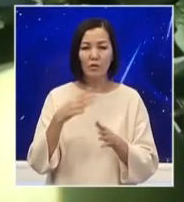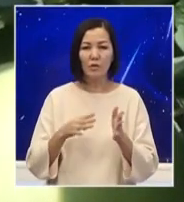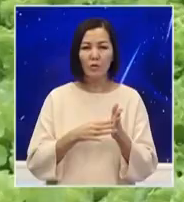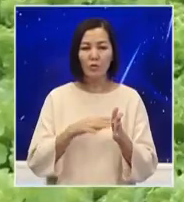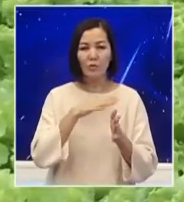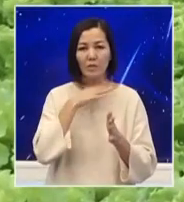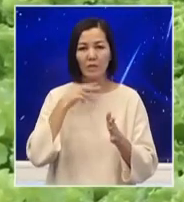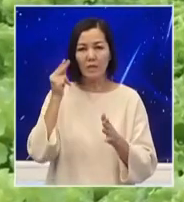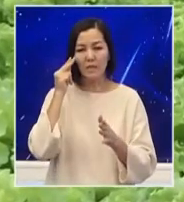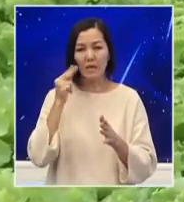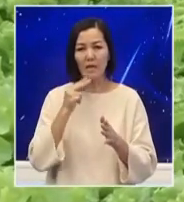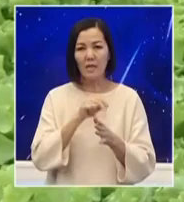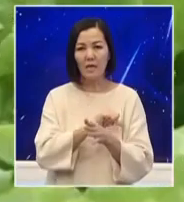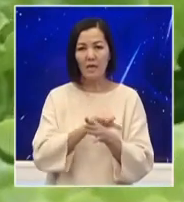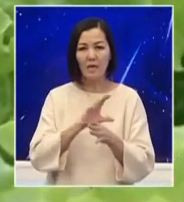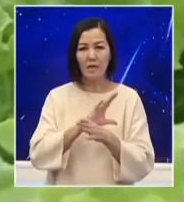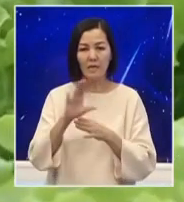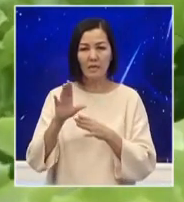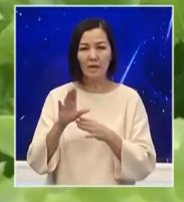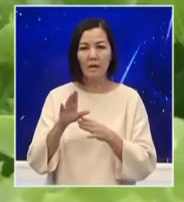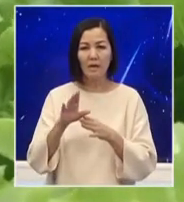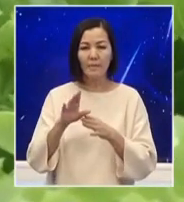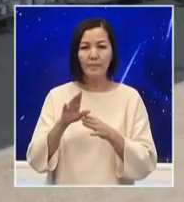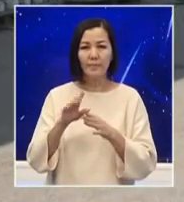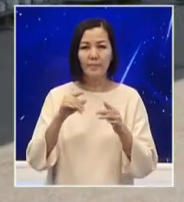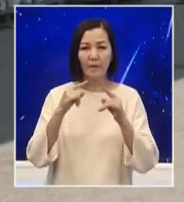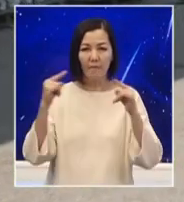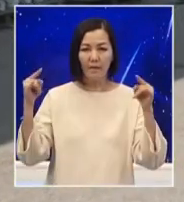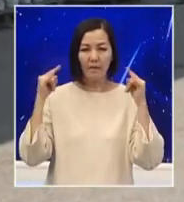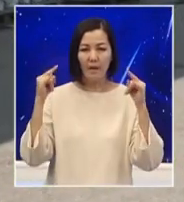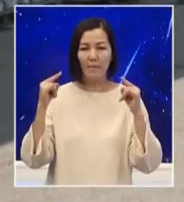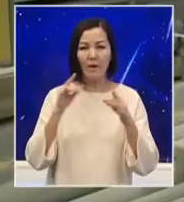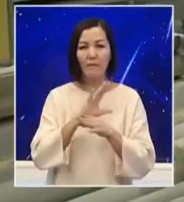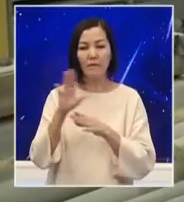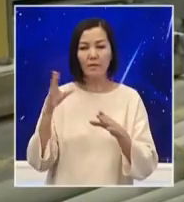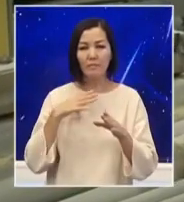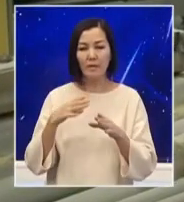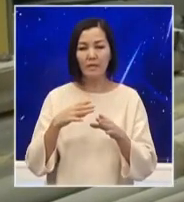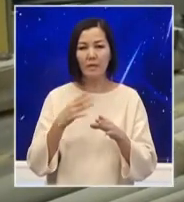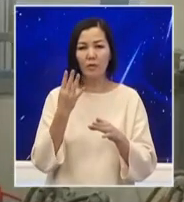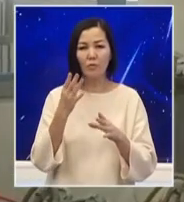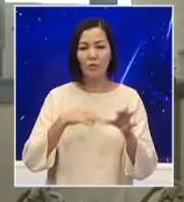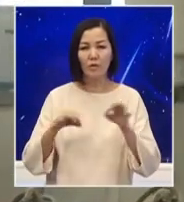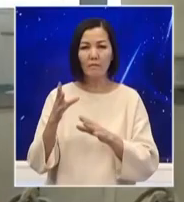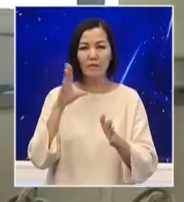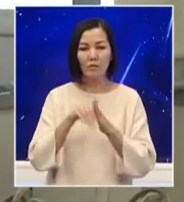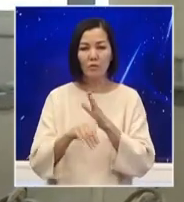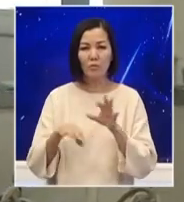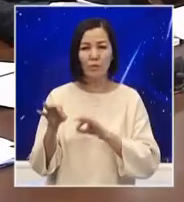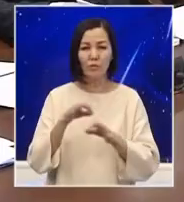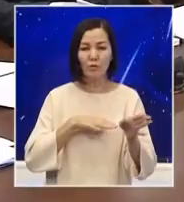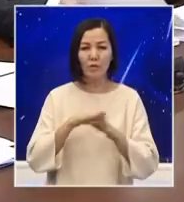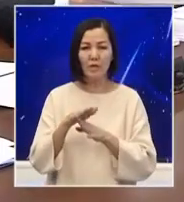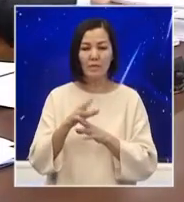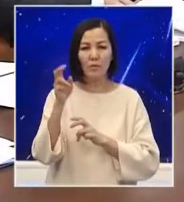ет Қытай Халық Республикасы мен Вьетнамға экспортталды. Жалпы құны 1,3 миллиард теңге болатын 4 инвестициялық жоба жүзеге асты. Өндіріс